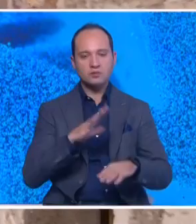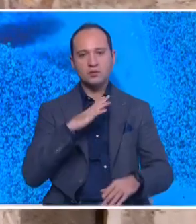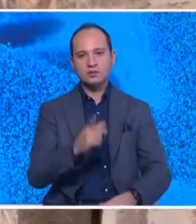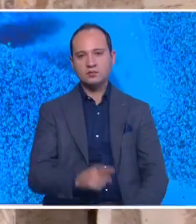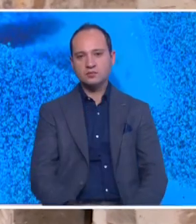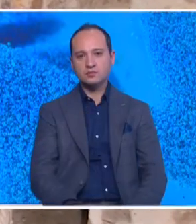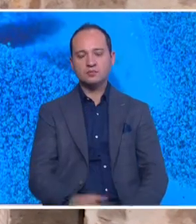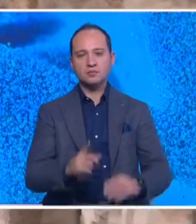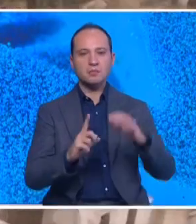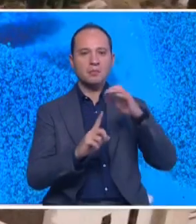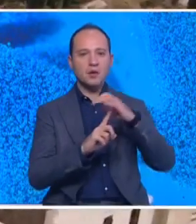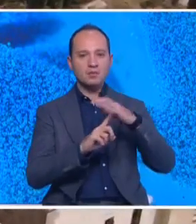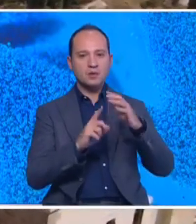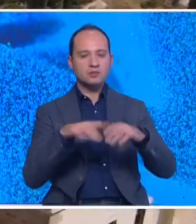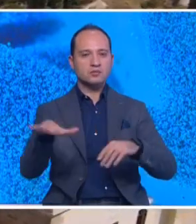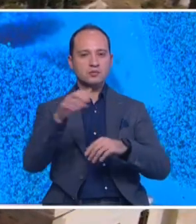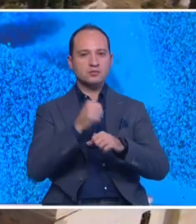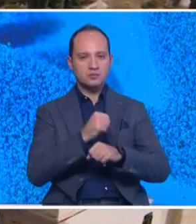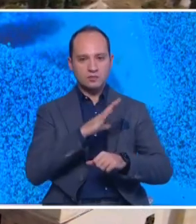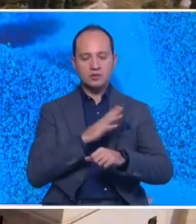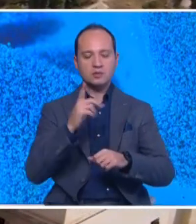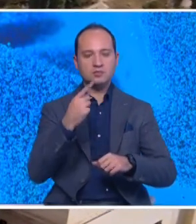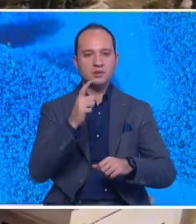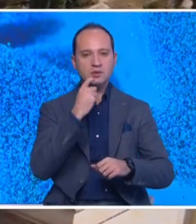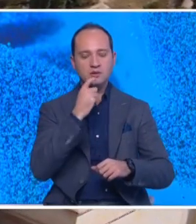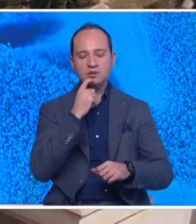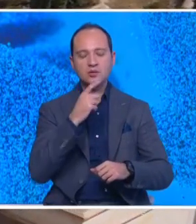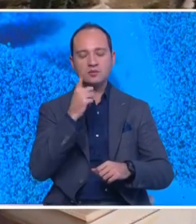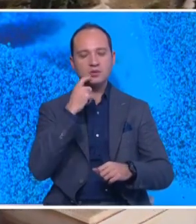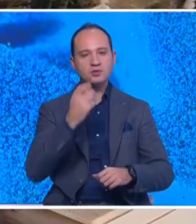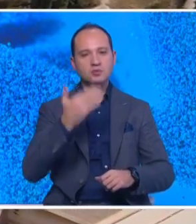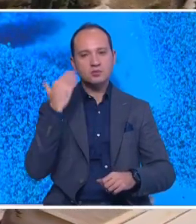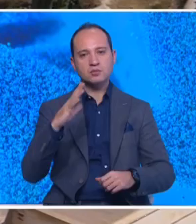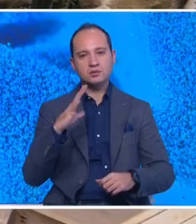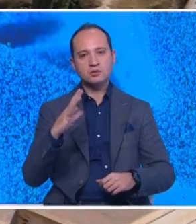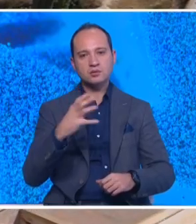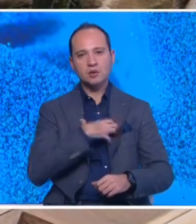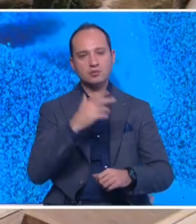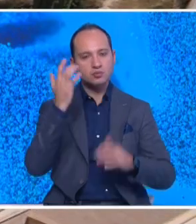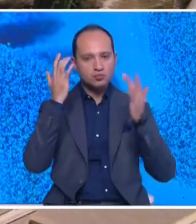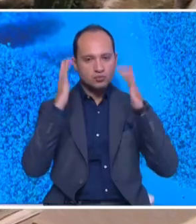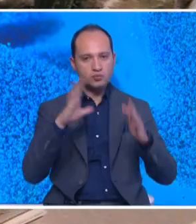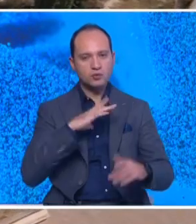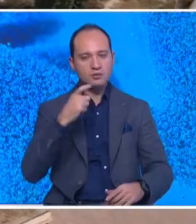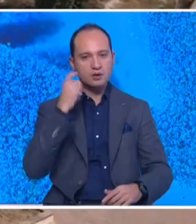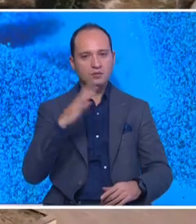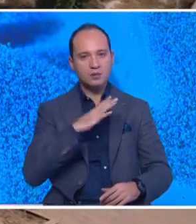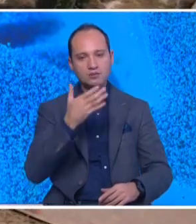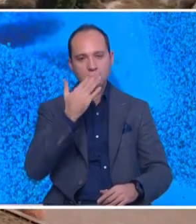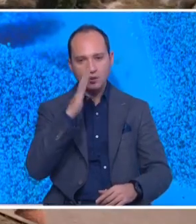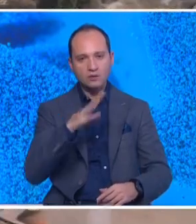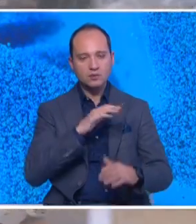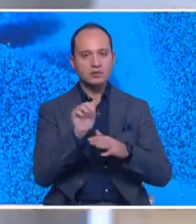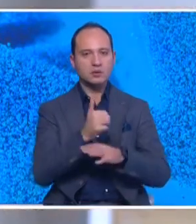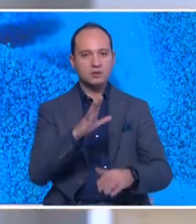mevcut hocalarımız ön planda binlerce yıllık bir geçmişe sahip kültür var tarih var Doğa var